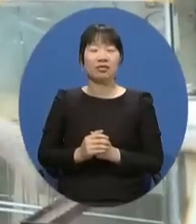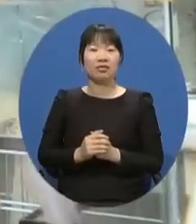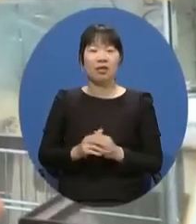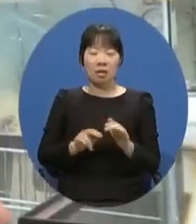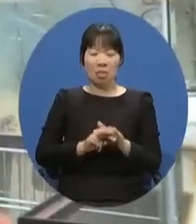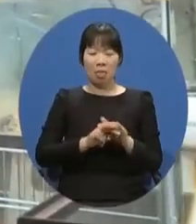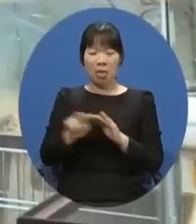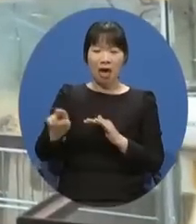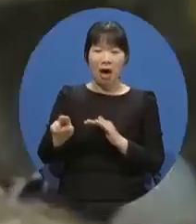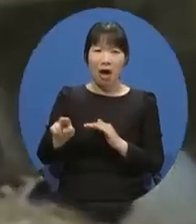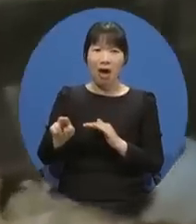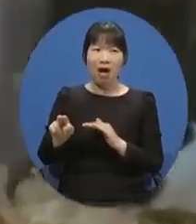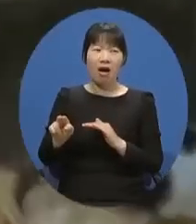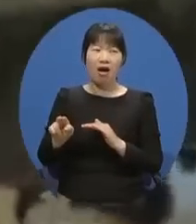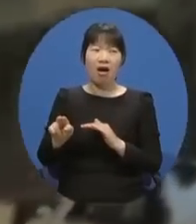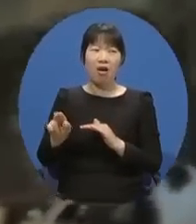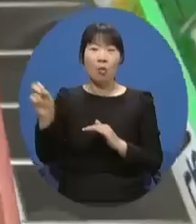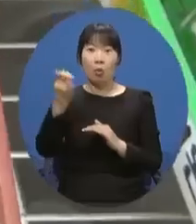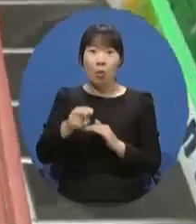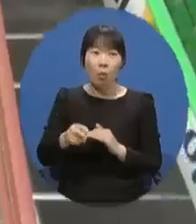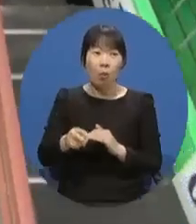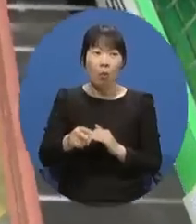탈출을 시도하는 햄스터. 게다가